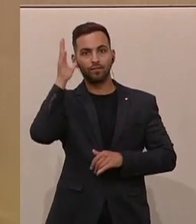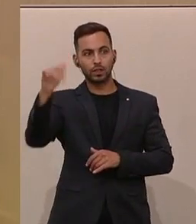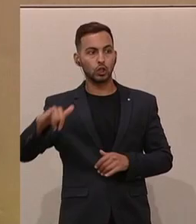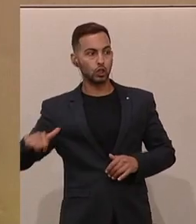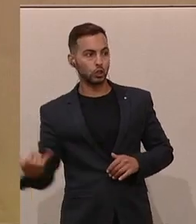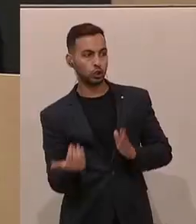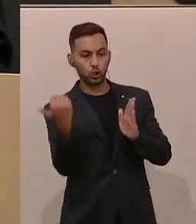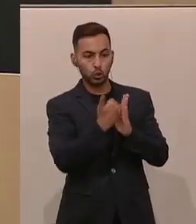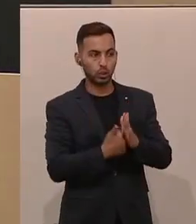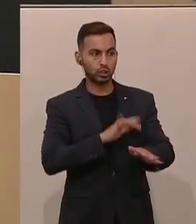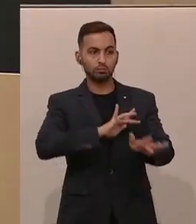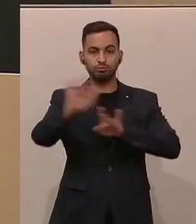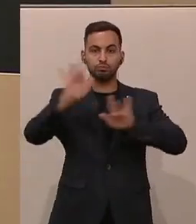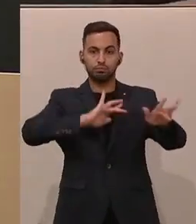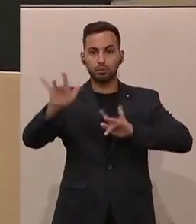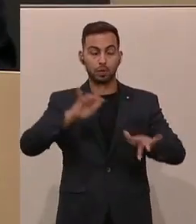wettern,